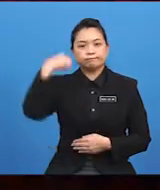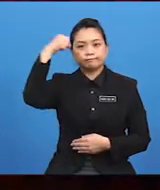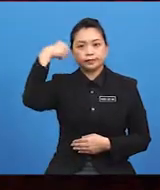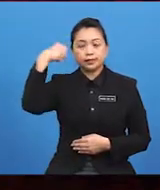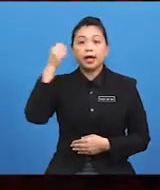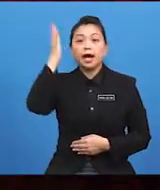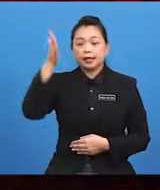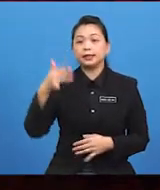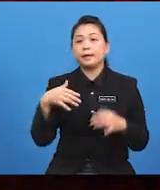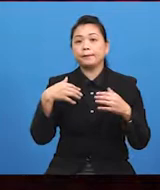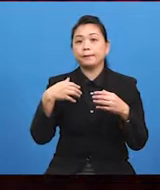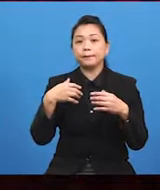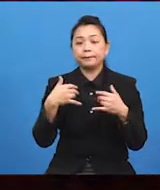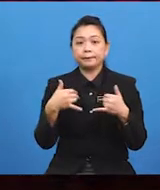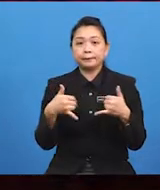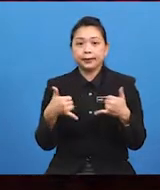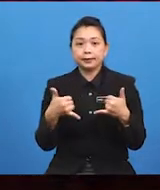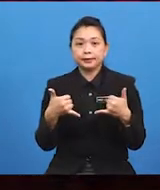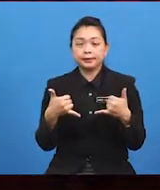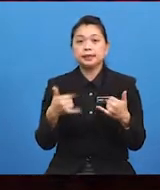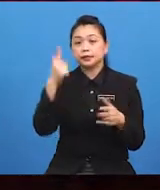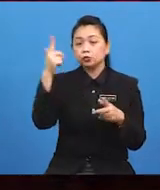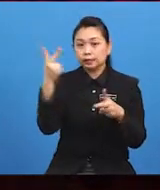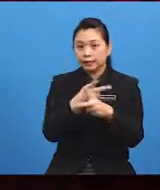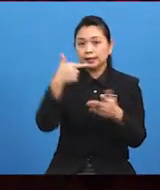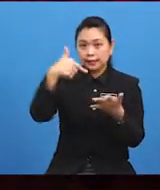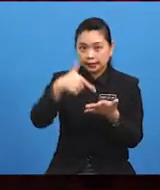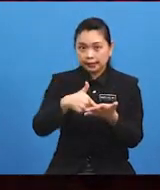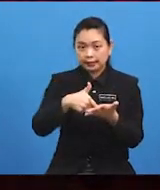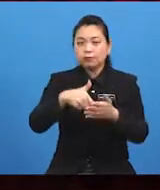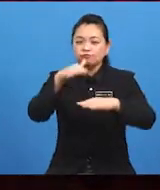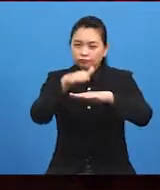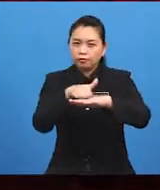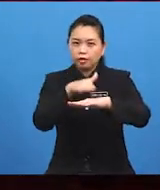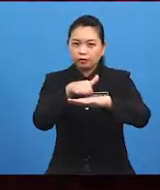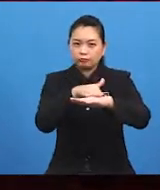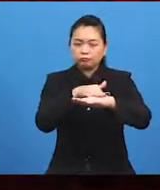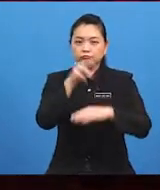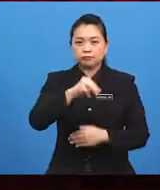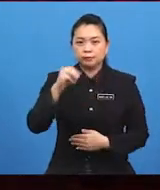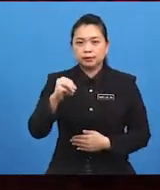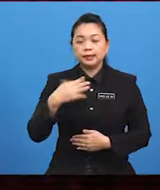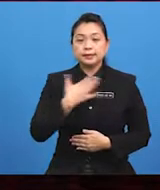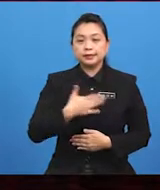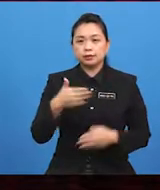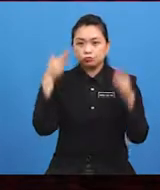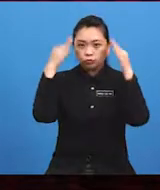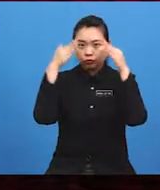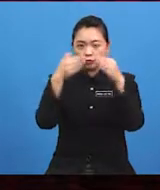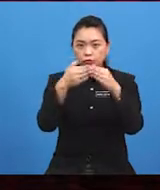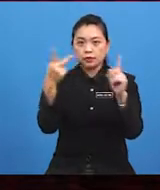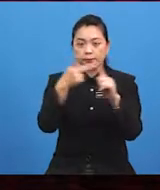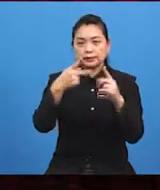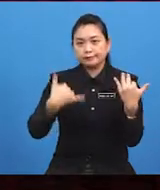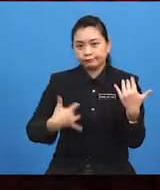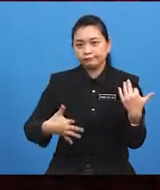Saudari Nor akan memainkan arpeggio makam kud ini sekali lagi dalam tempo yang lambat. Murid-murid, sila beri tumpuan